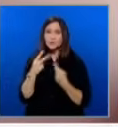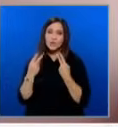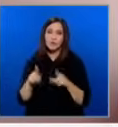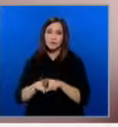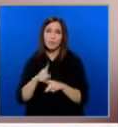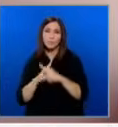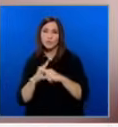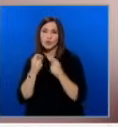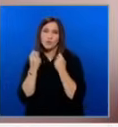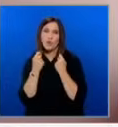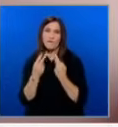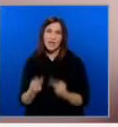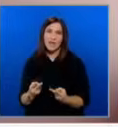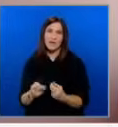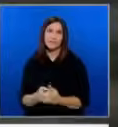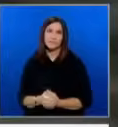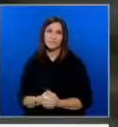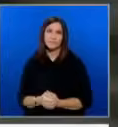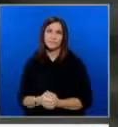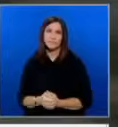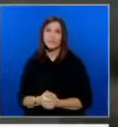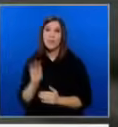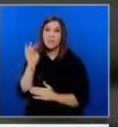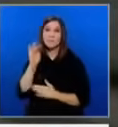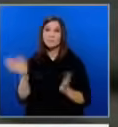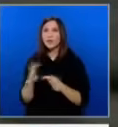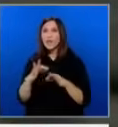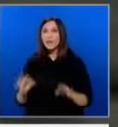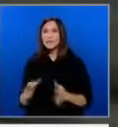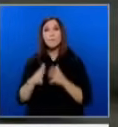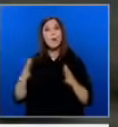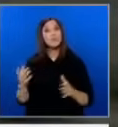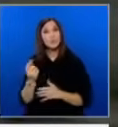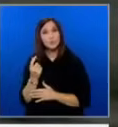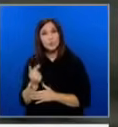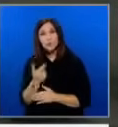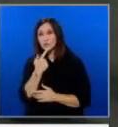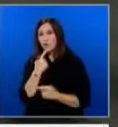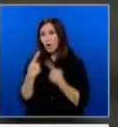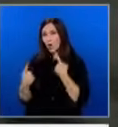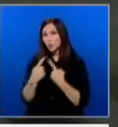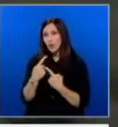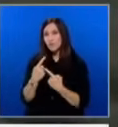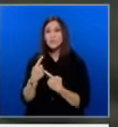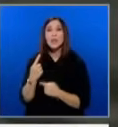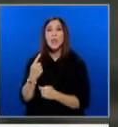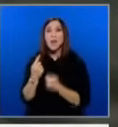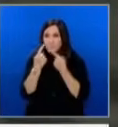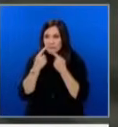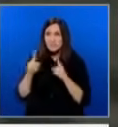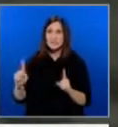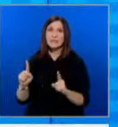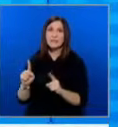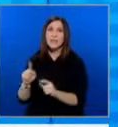като положително явление. Те първо ще стават ясни повече подробности за условията на безпрецедентния